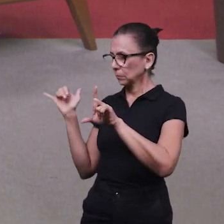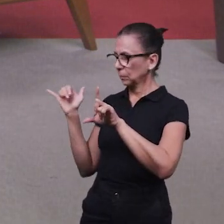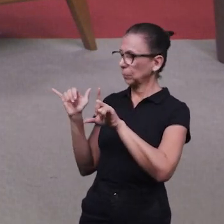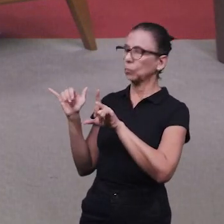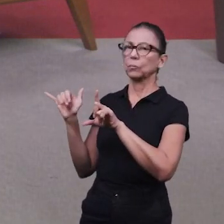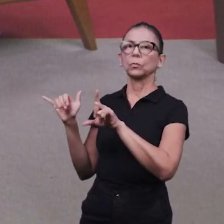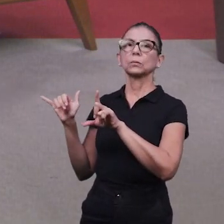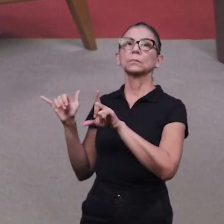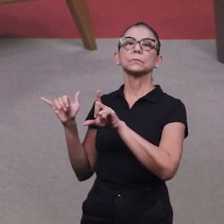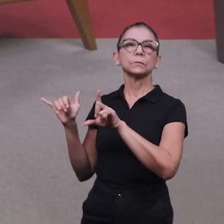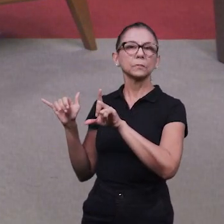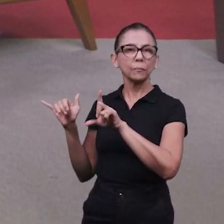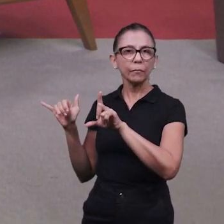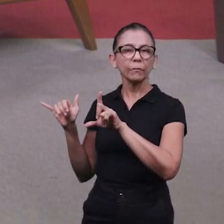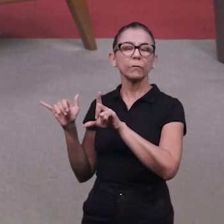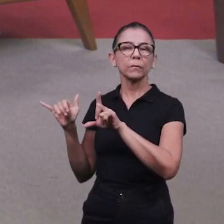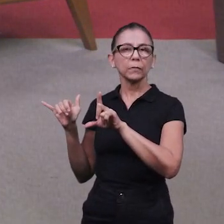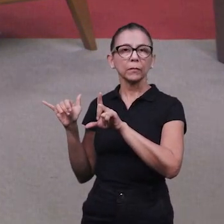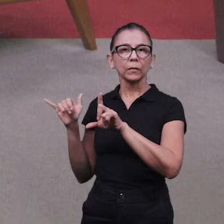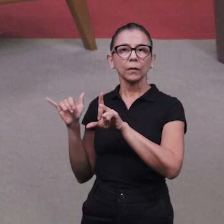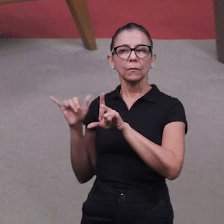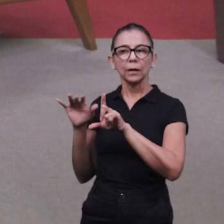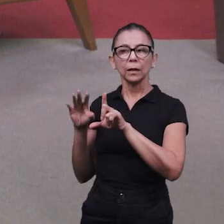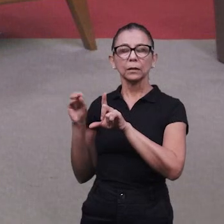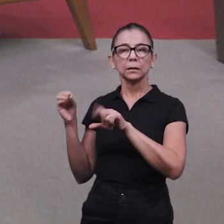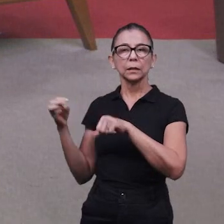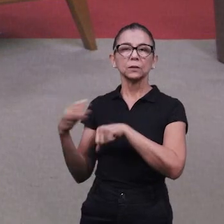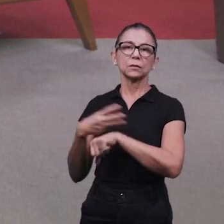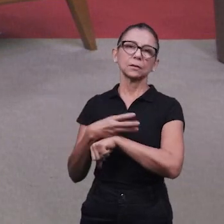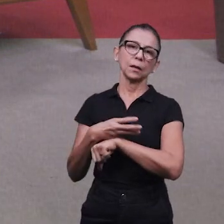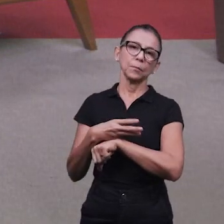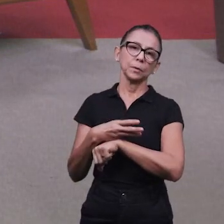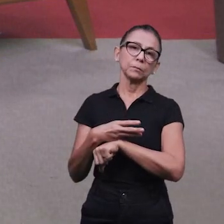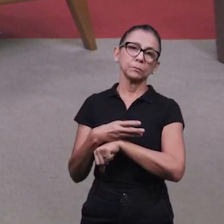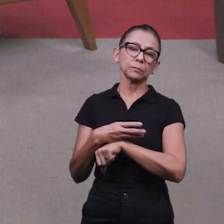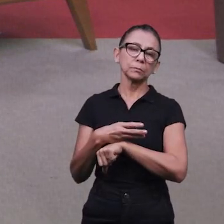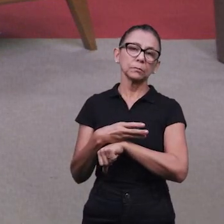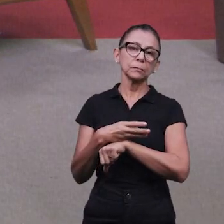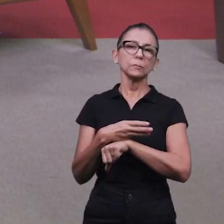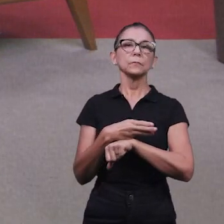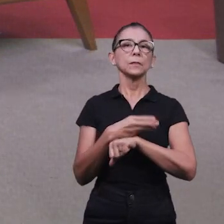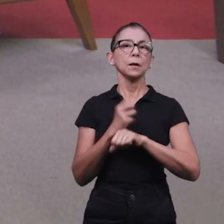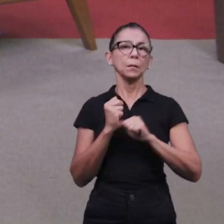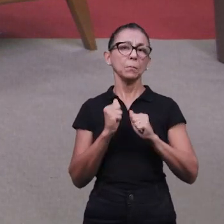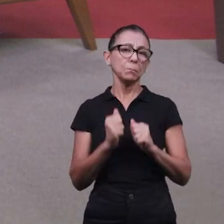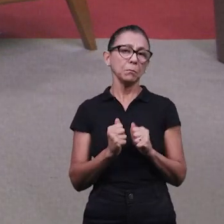Si vous utilisez le code, vous allez pouvoir envoyer un message WhatsApp